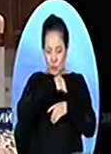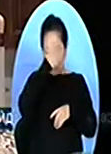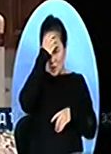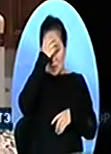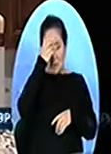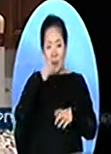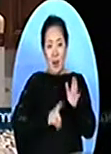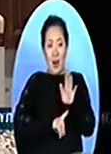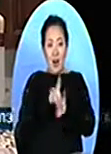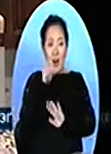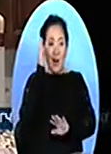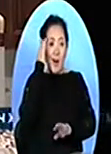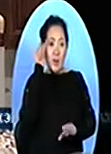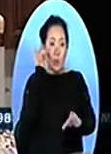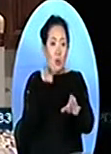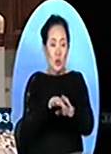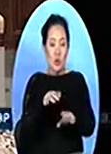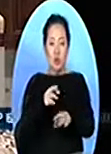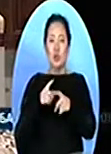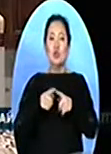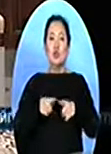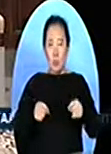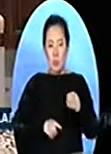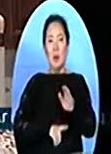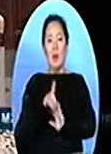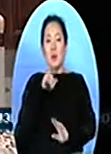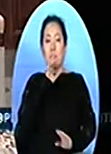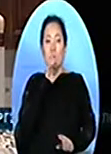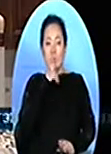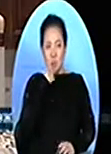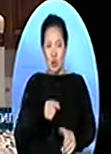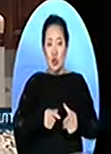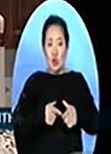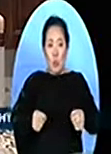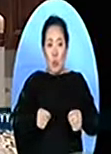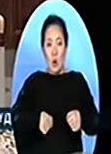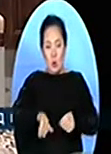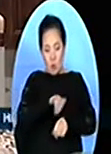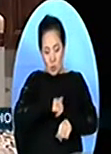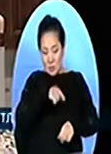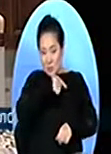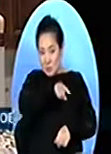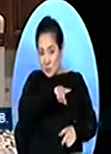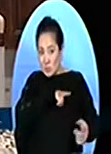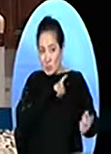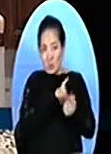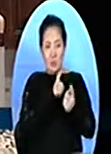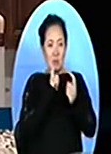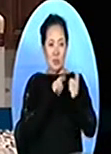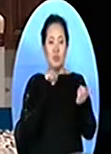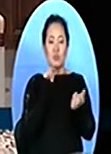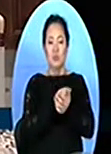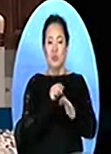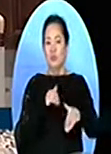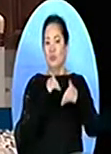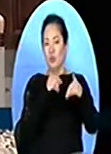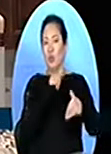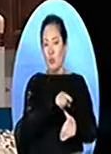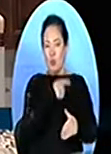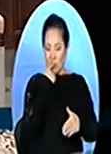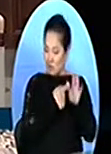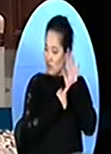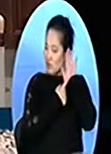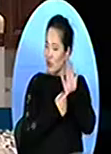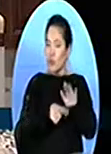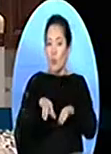оронд хийх анхны ажиллаа Япон улсаас эхлэхээр шийдвэрсэн Монгол улс Япон улстай харилцах асуудалд өндөр ач холбогдол өгч байгаагийн илэрлэл гэдгийг улсын хурлын